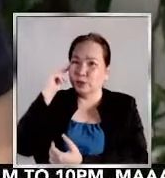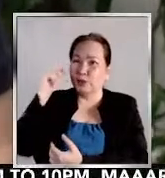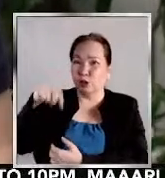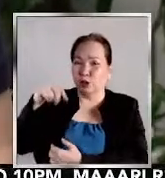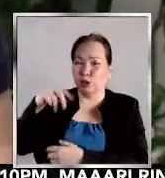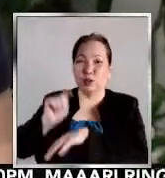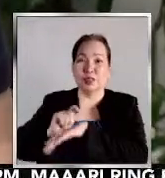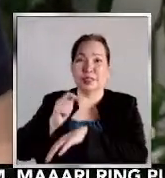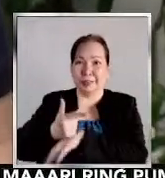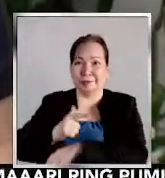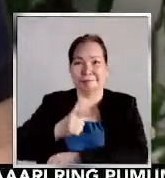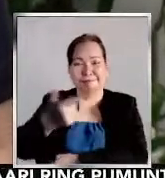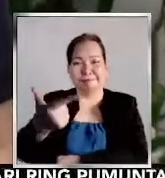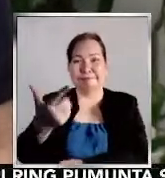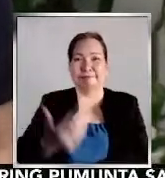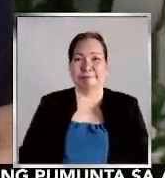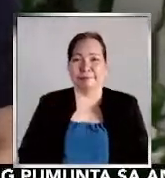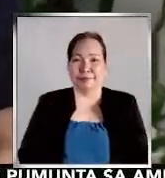dyan.